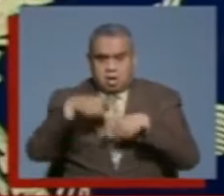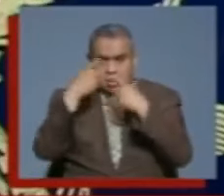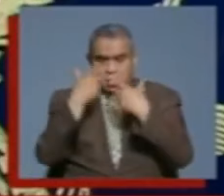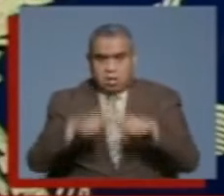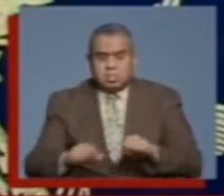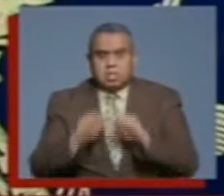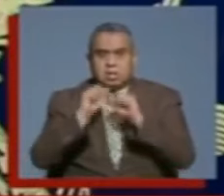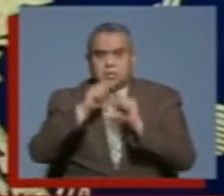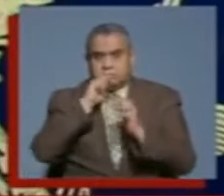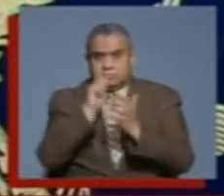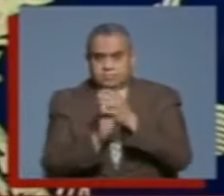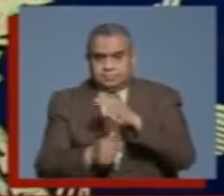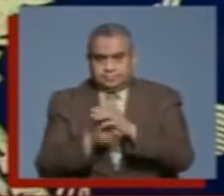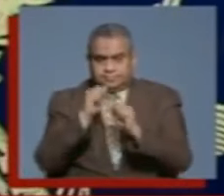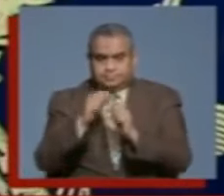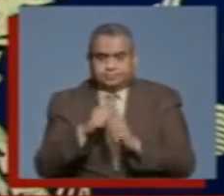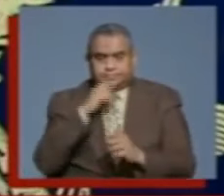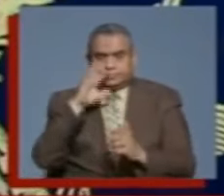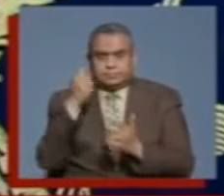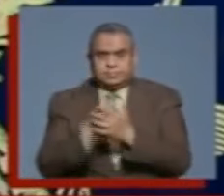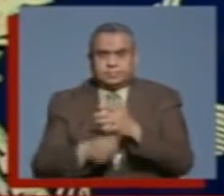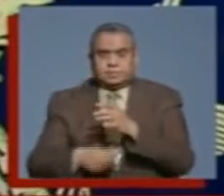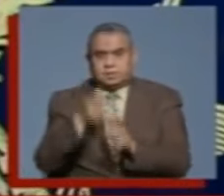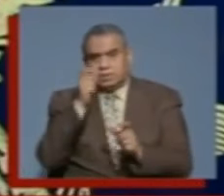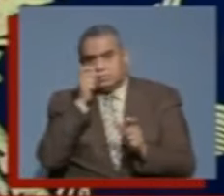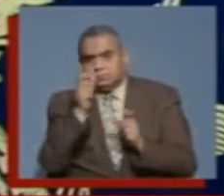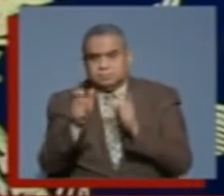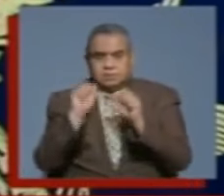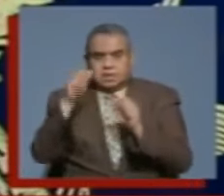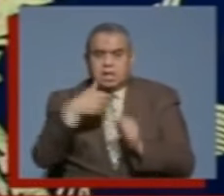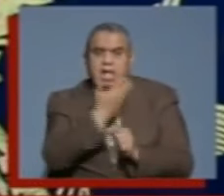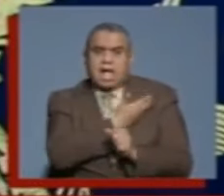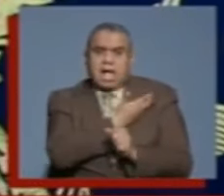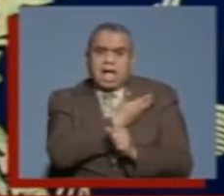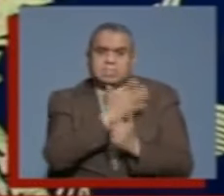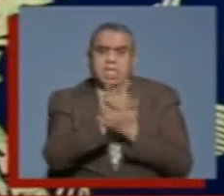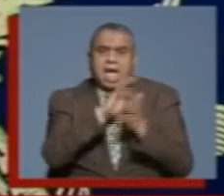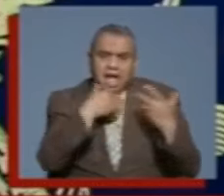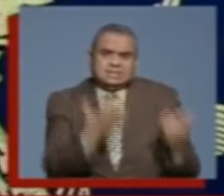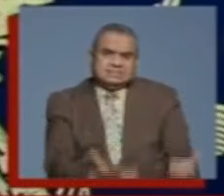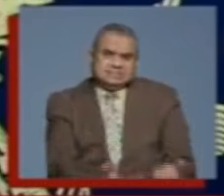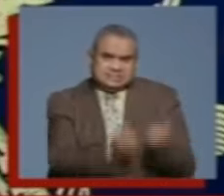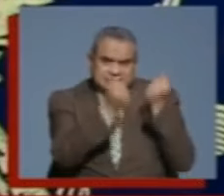يعني نحمي وننقذ